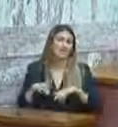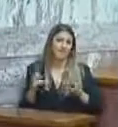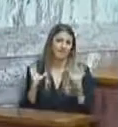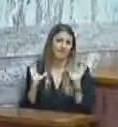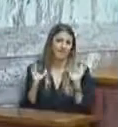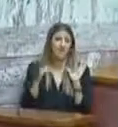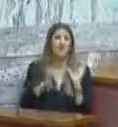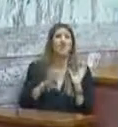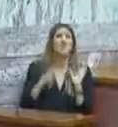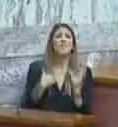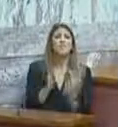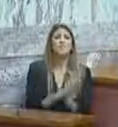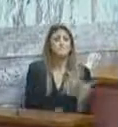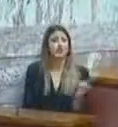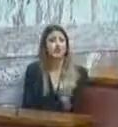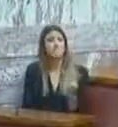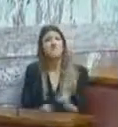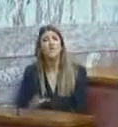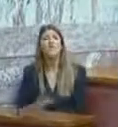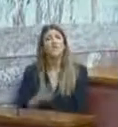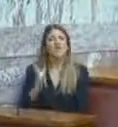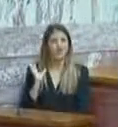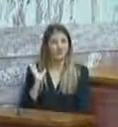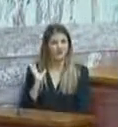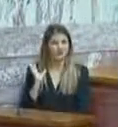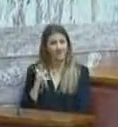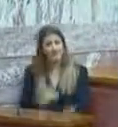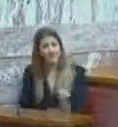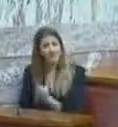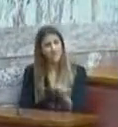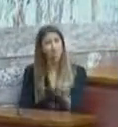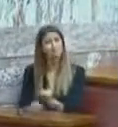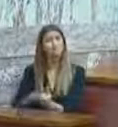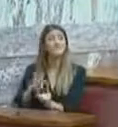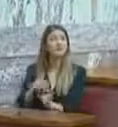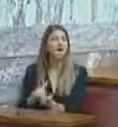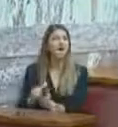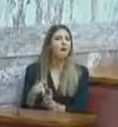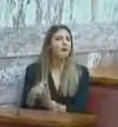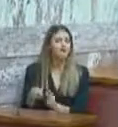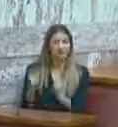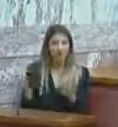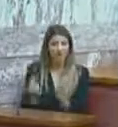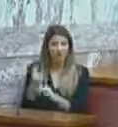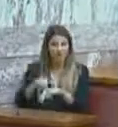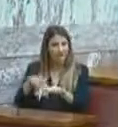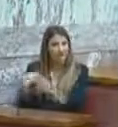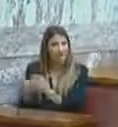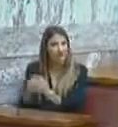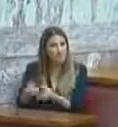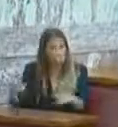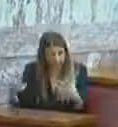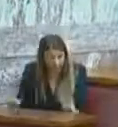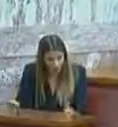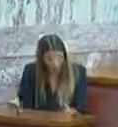μάρτυρες με όποιον τρόπο επέλεγε η πλειοψηφία στην Επιτροπή για να καταθέσουν, και αυτή τη στιγμή τα μοναδικά αποδεικτικά στοιχεία σε βάρος των 10